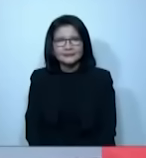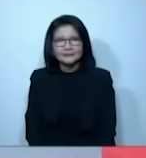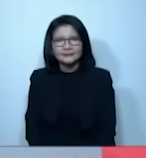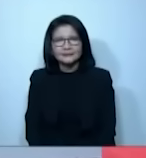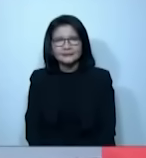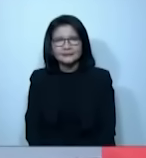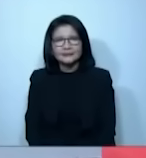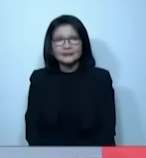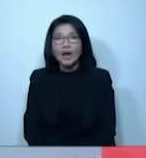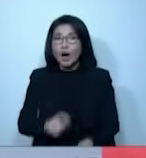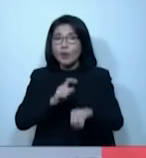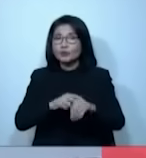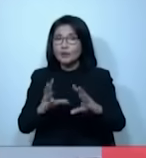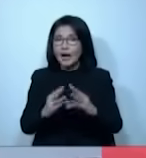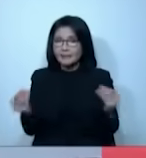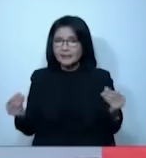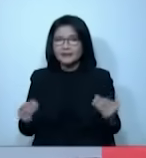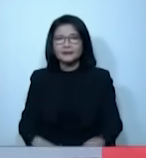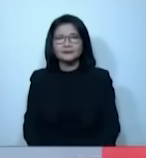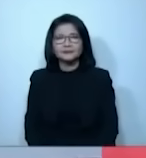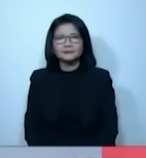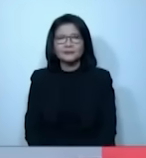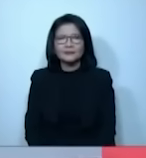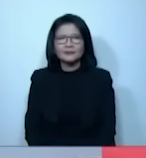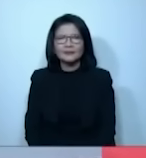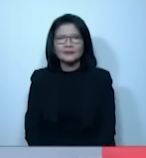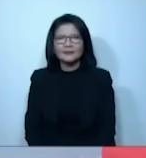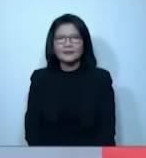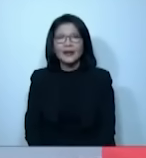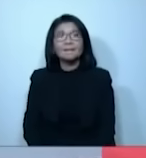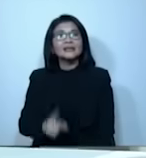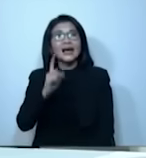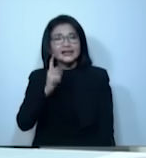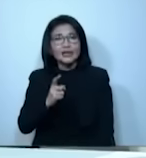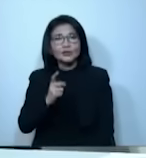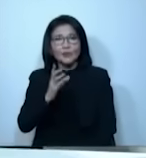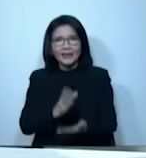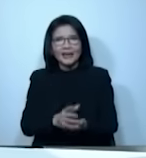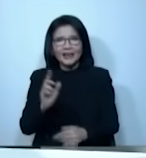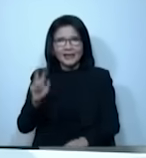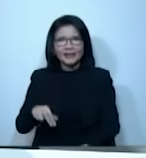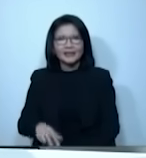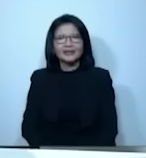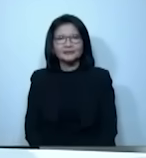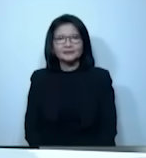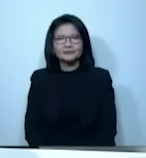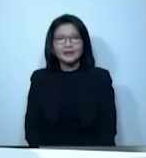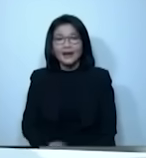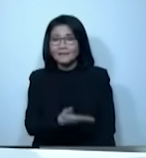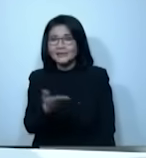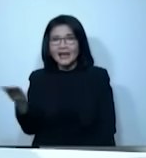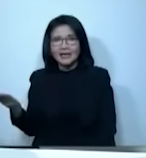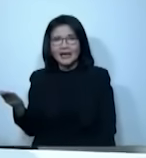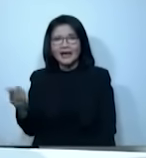waktunya sudah habis ya Dan kami masih ada satu segmen lagi untuk itu kami persilakan kepada bapak-bapak untuk